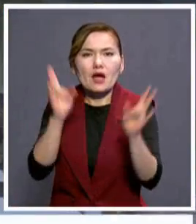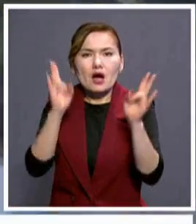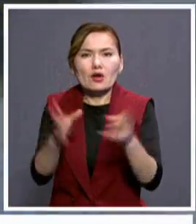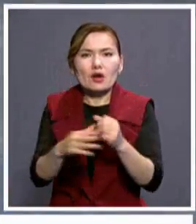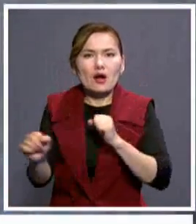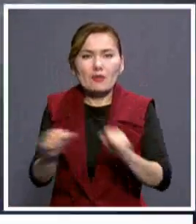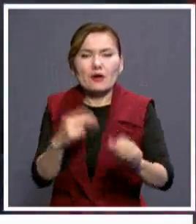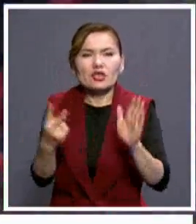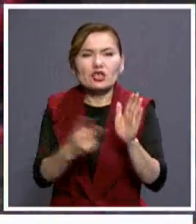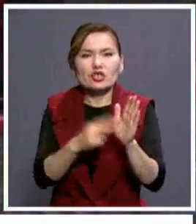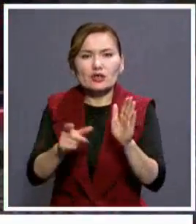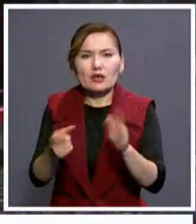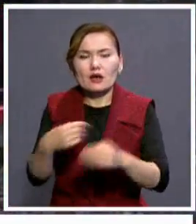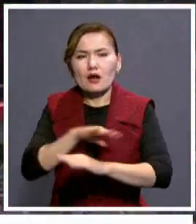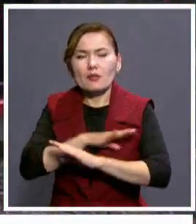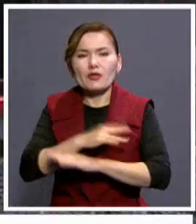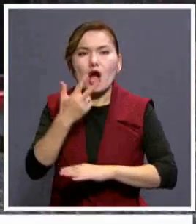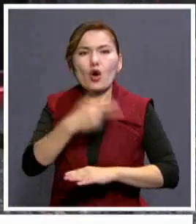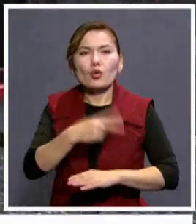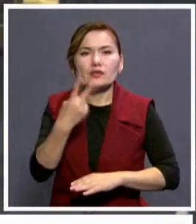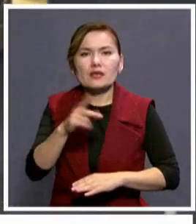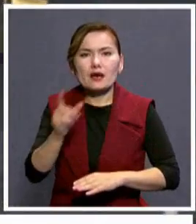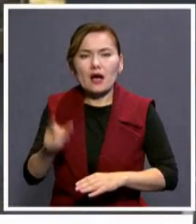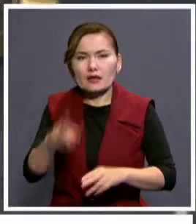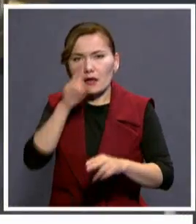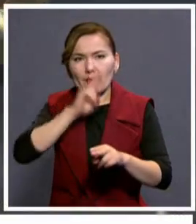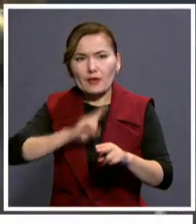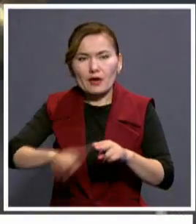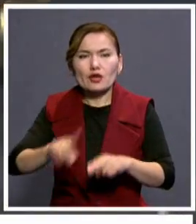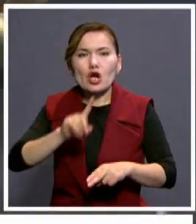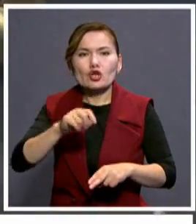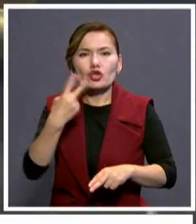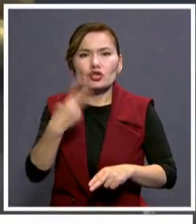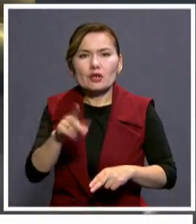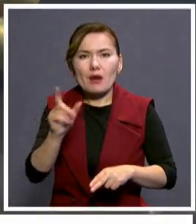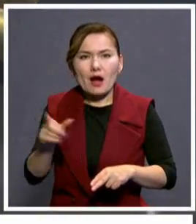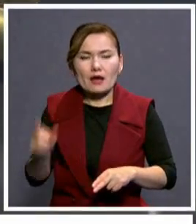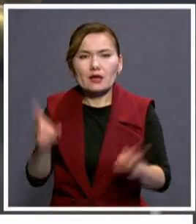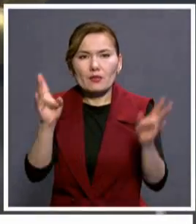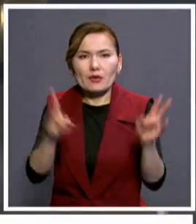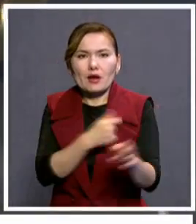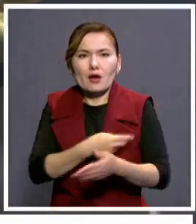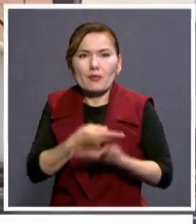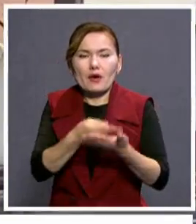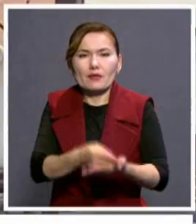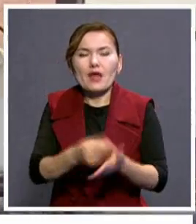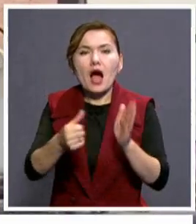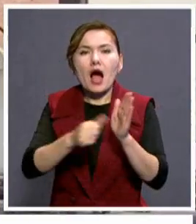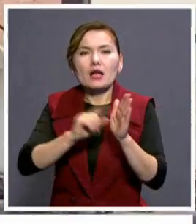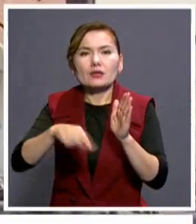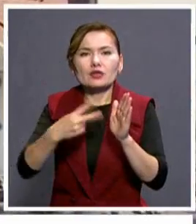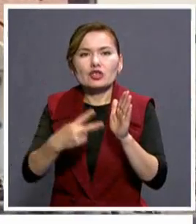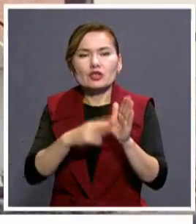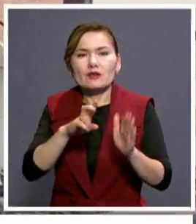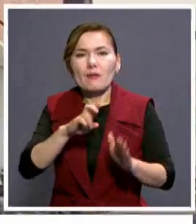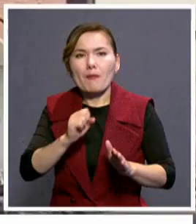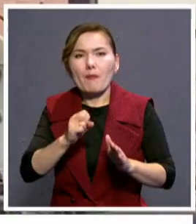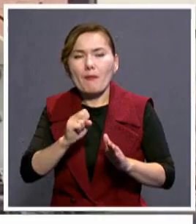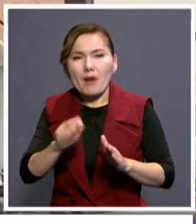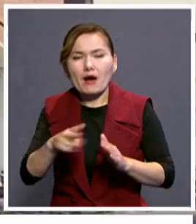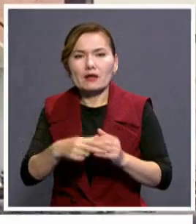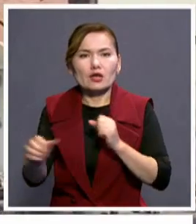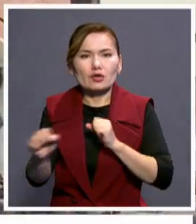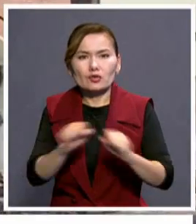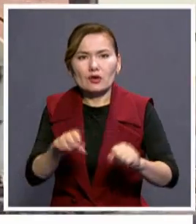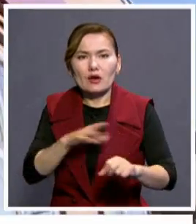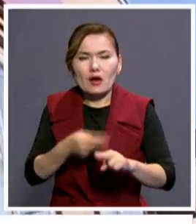тауып, 32-сі із-түзсіз жоғалып кеткен. 120 тұрғын шараланды. Қуаты 6.7 балдық дүмпу елдің